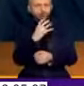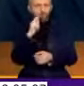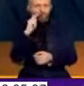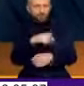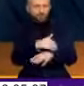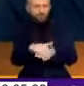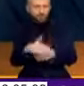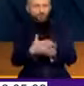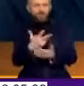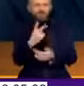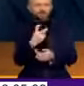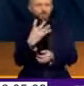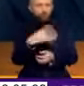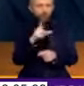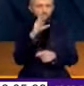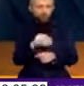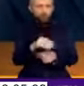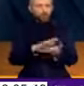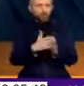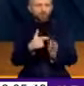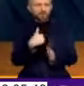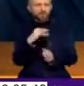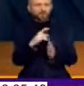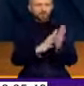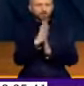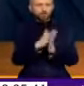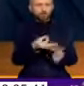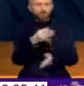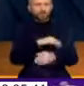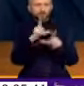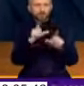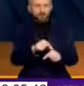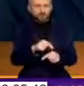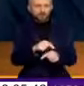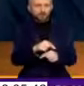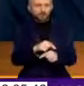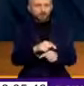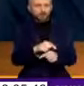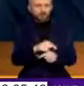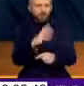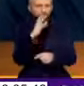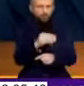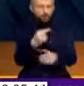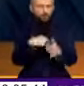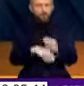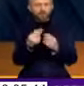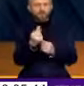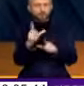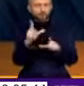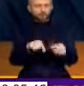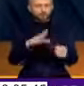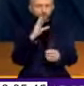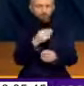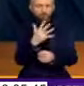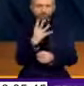то 240-ю. Склалася ситуація, наприклад, що мені з Лісової вигідніше їхати приватним транспортом, бо проїзд, ціна проїзду в маршрутці 5 гривень до